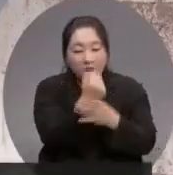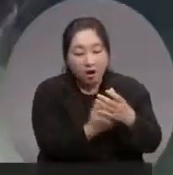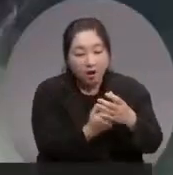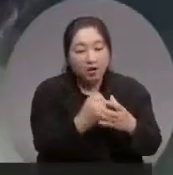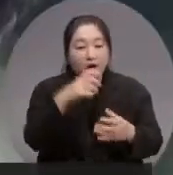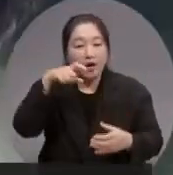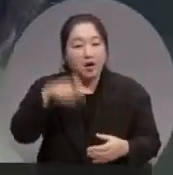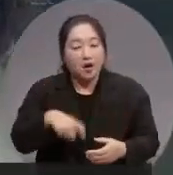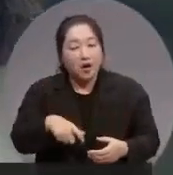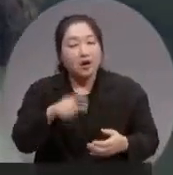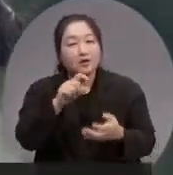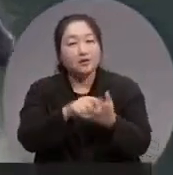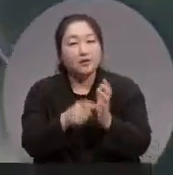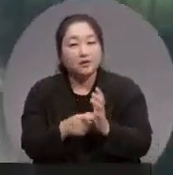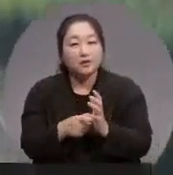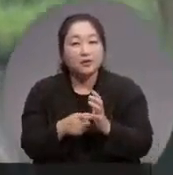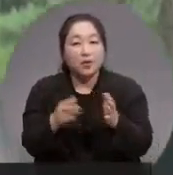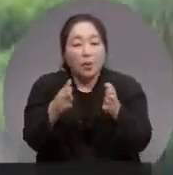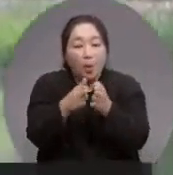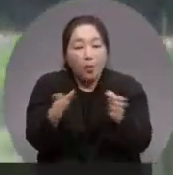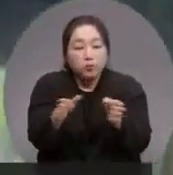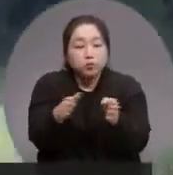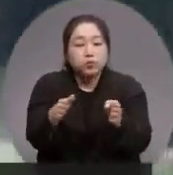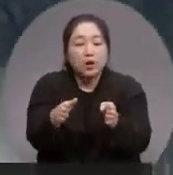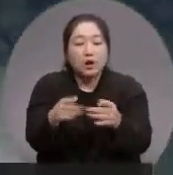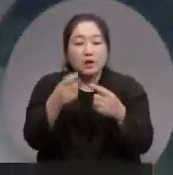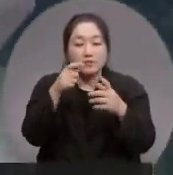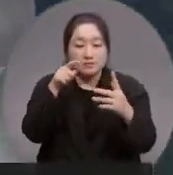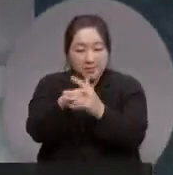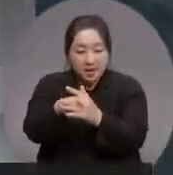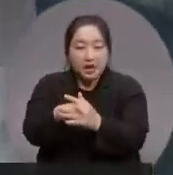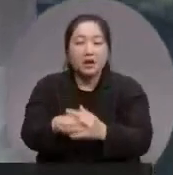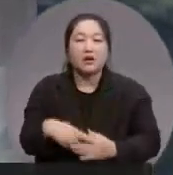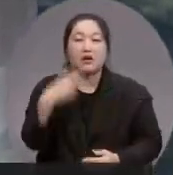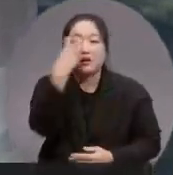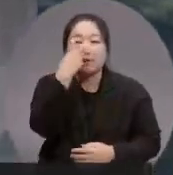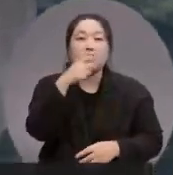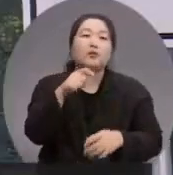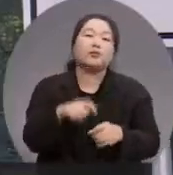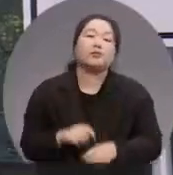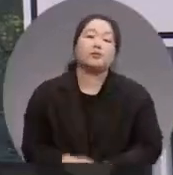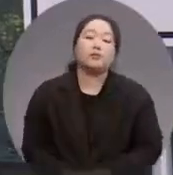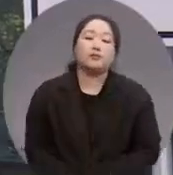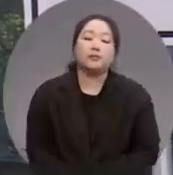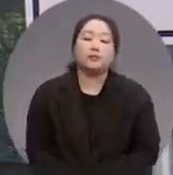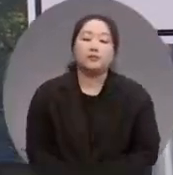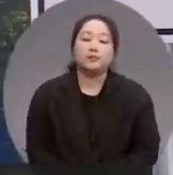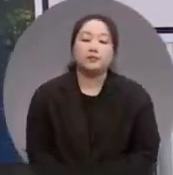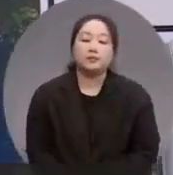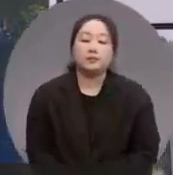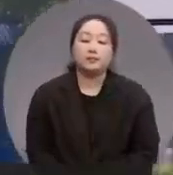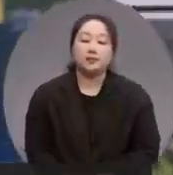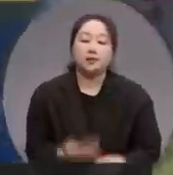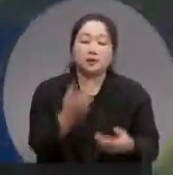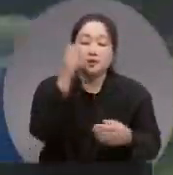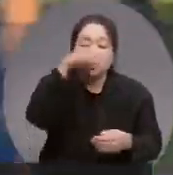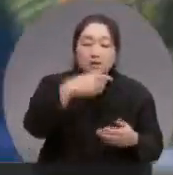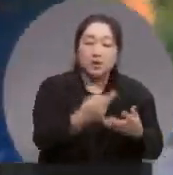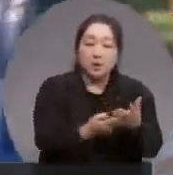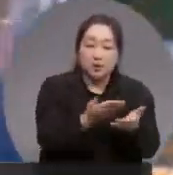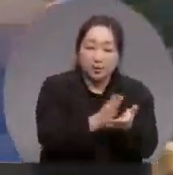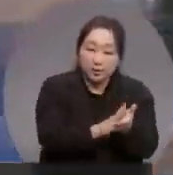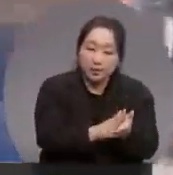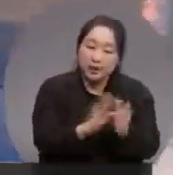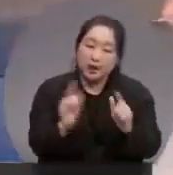강도, 철근과 콘크리트 사이의 두께 등을 정확하게 검사해보겠다는 겁니다. 그냥 보수보강만 할지 아니면 보수보강은 의미